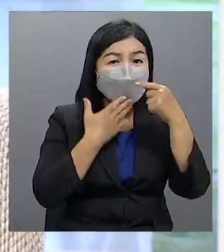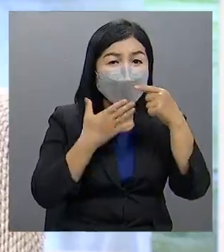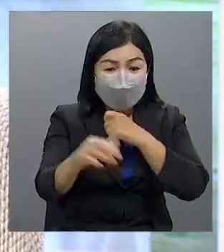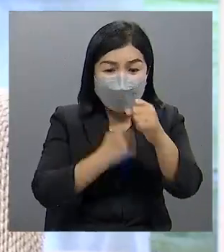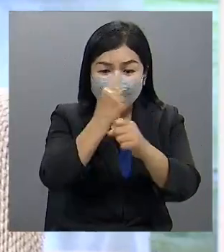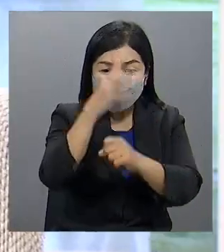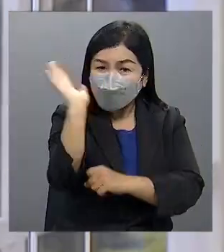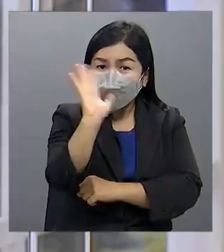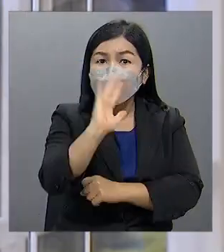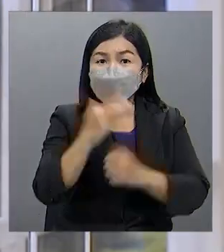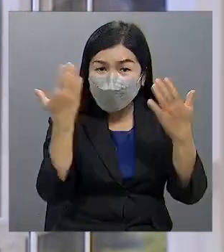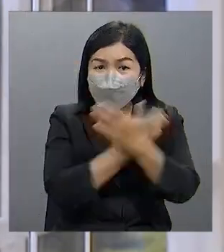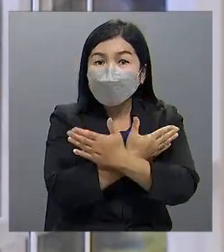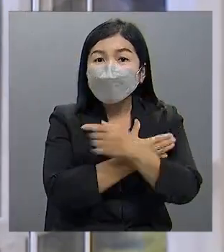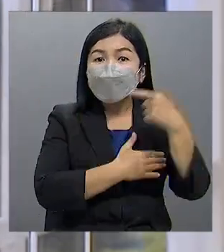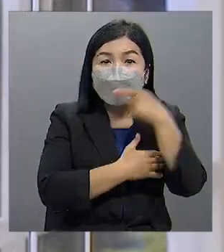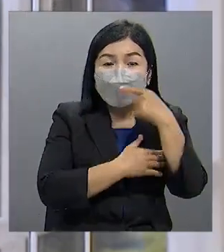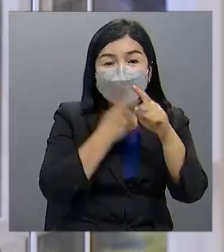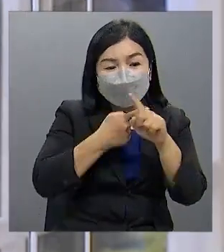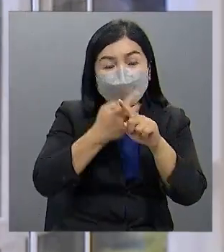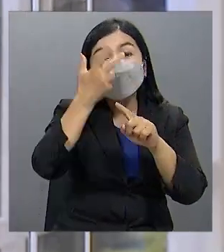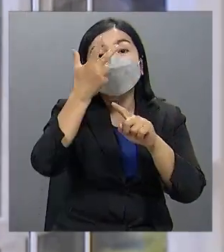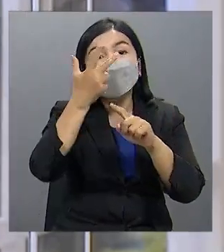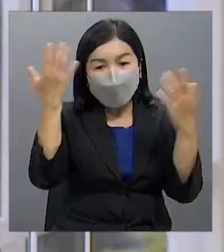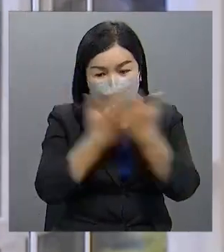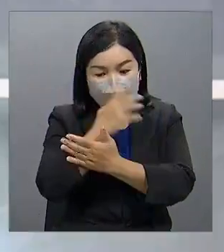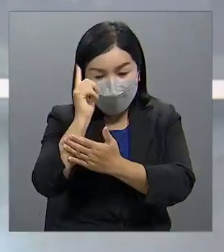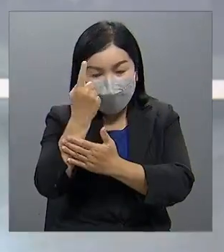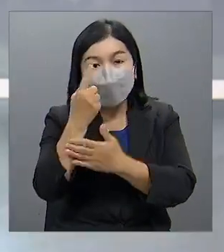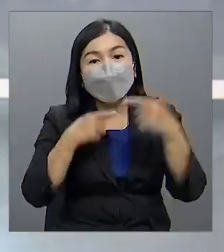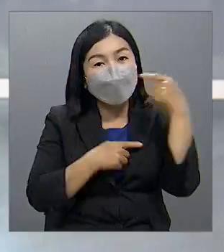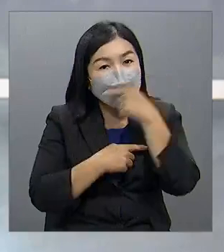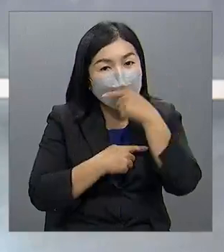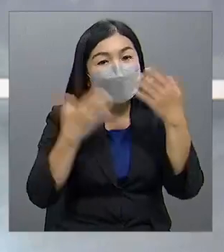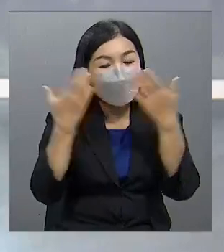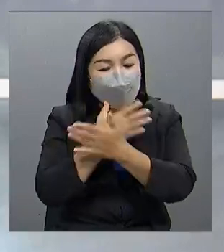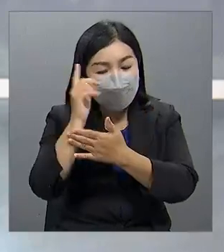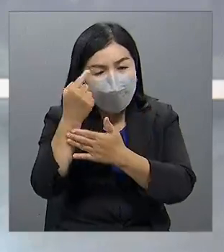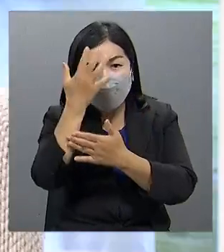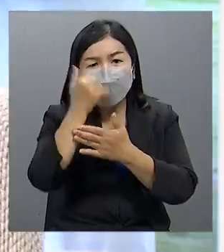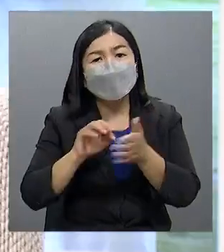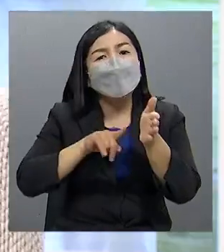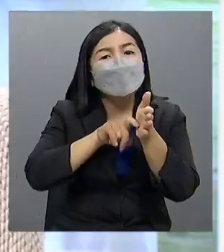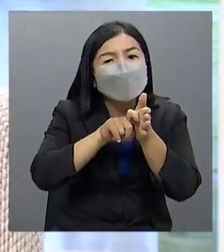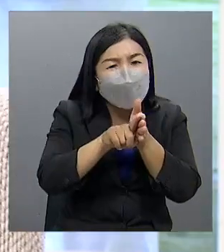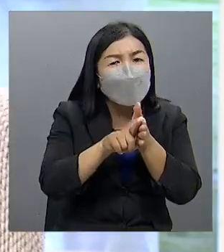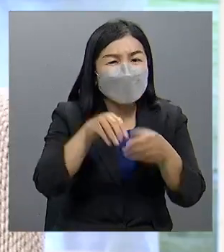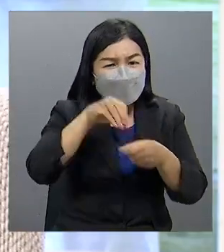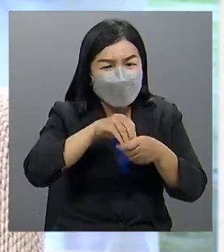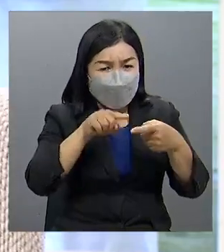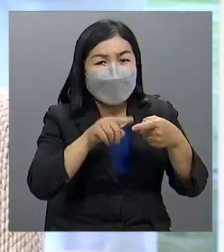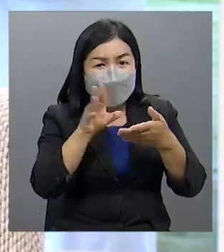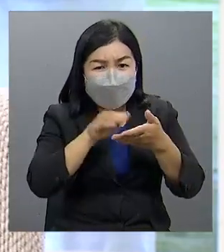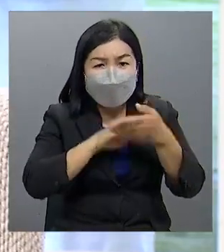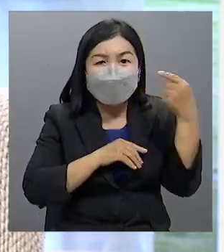นี่ยคือบางครั้ง 2-3 เดือนนะไม่ควรเกินแล้วยิ่งแปลงเช้าแปลงเย็น เพราะว่ามันเป็นแหล่งสะสมของแบคทีเรียนั่นเองน ี่เห็นไหมทุกคนเป็นไปกับชไม